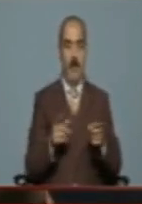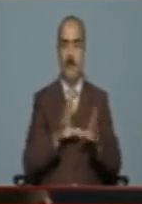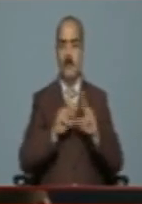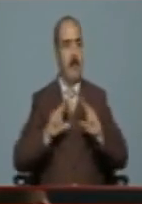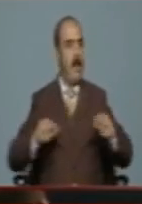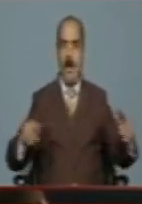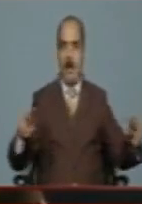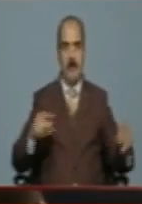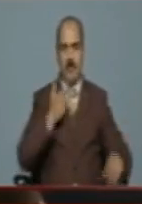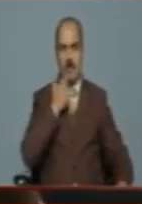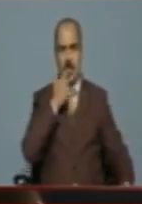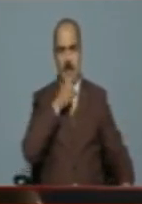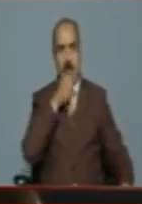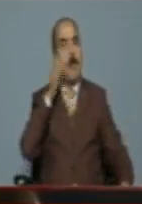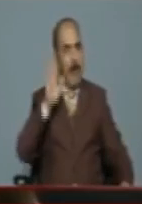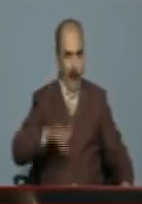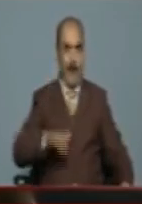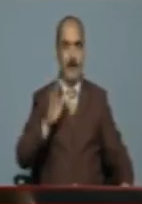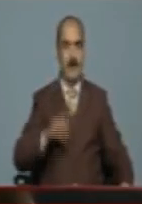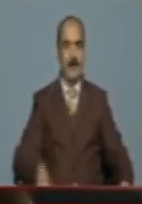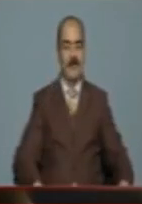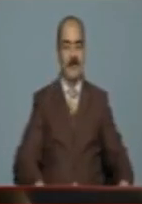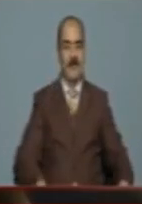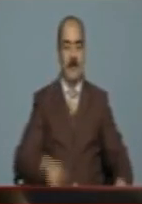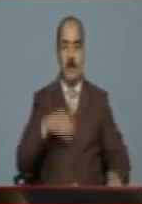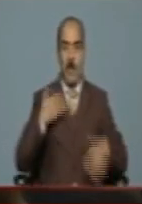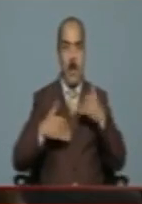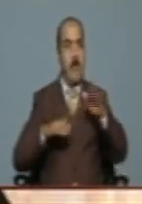كبار السن أم ذوي الهمم،